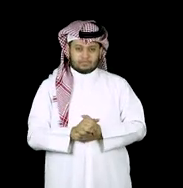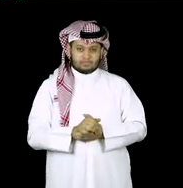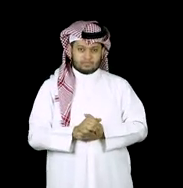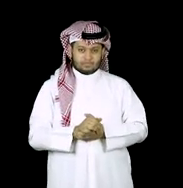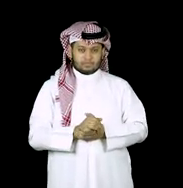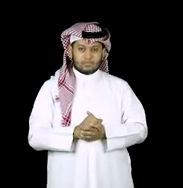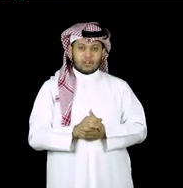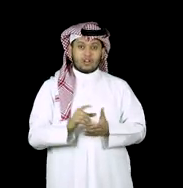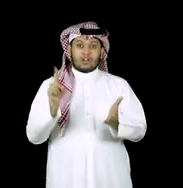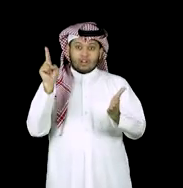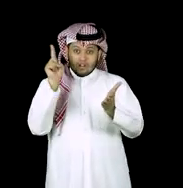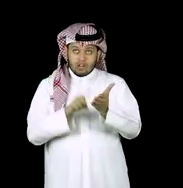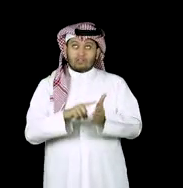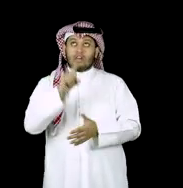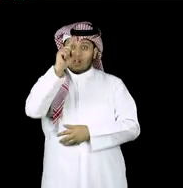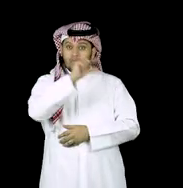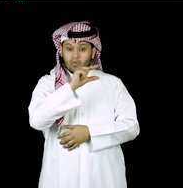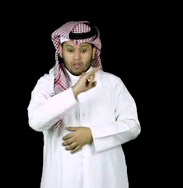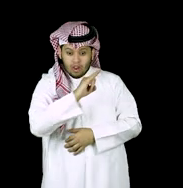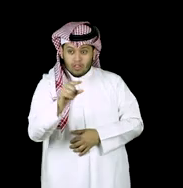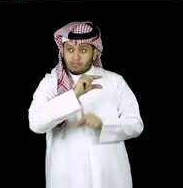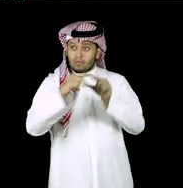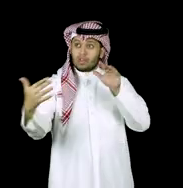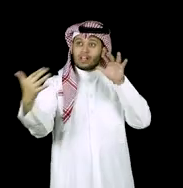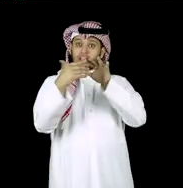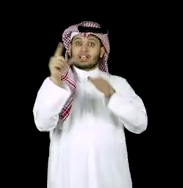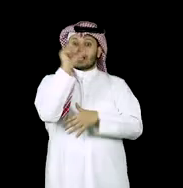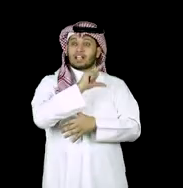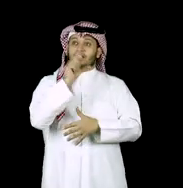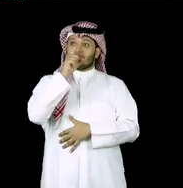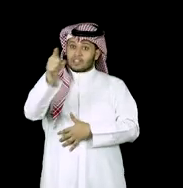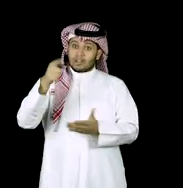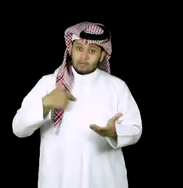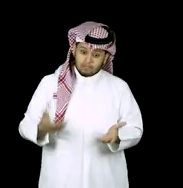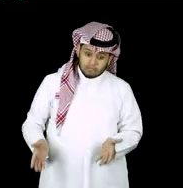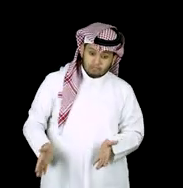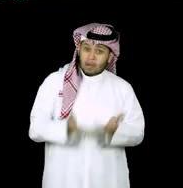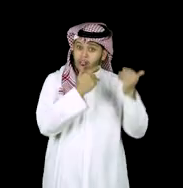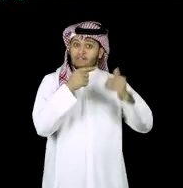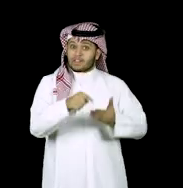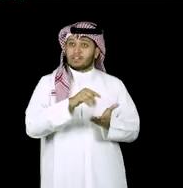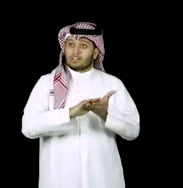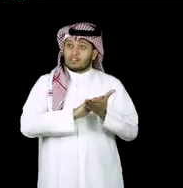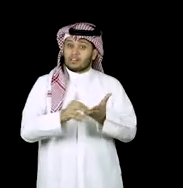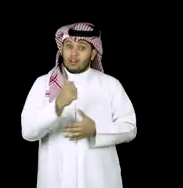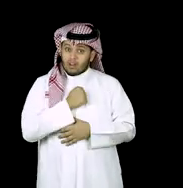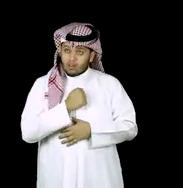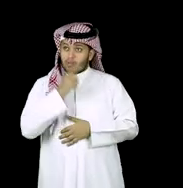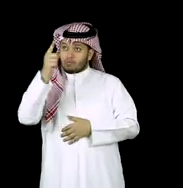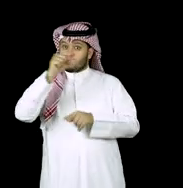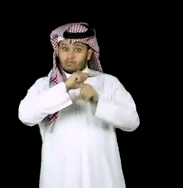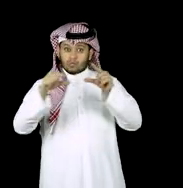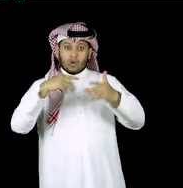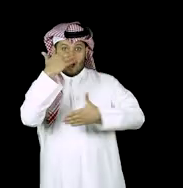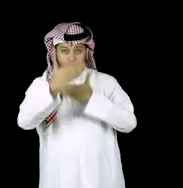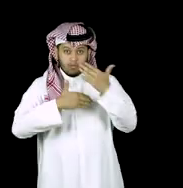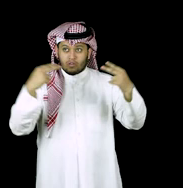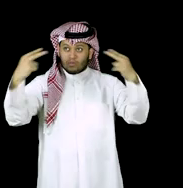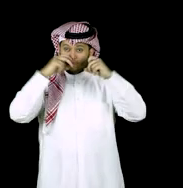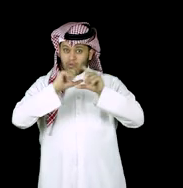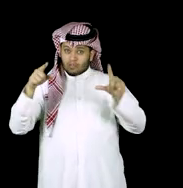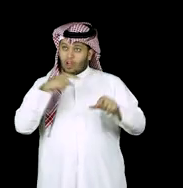إنما ينهاكم الله عن الذين قاتلوكم في الدين وأخرجوكم من دياركم وظاهروا على إخراجكم